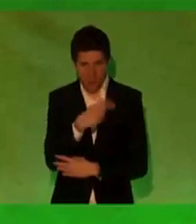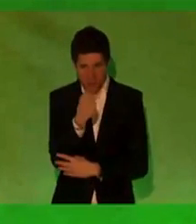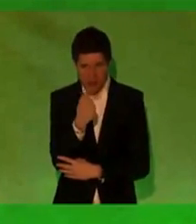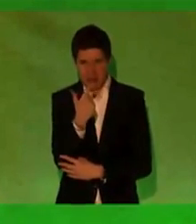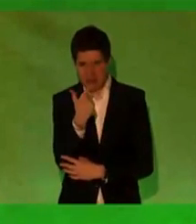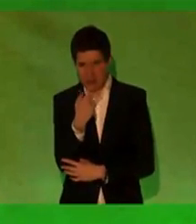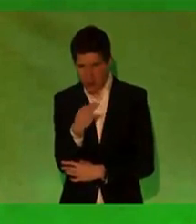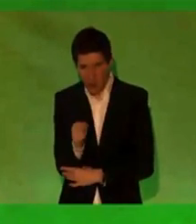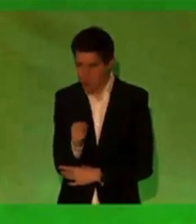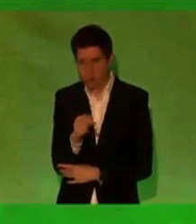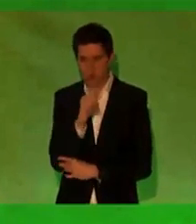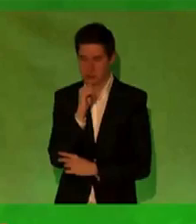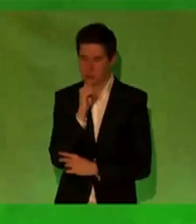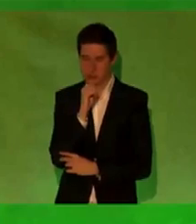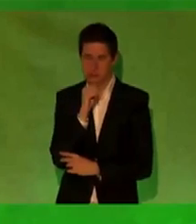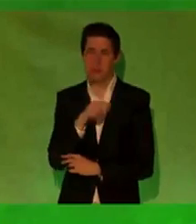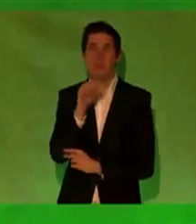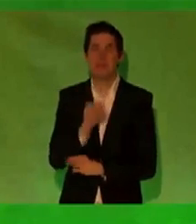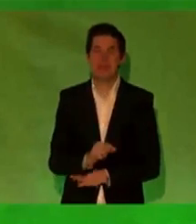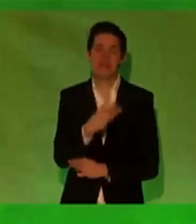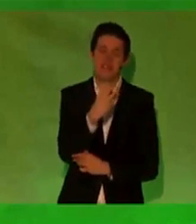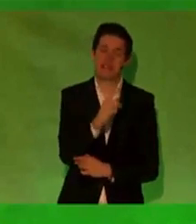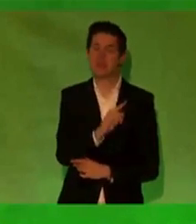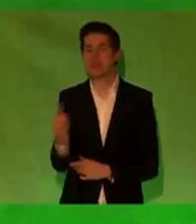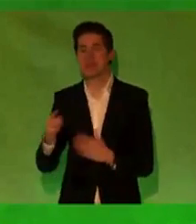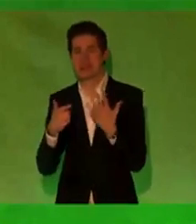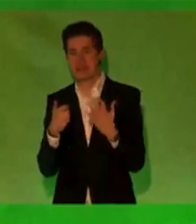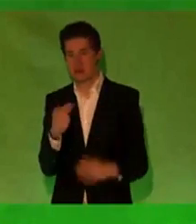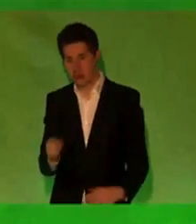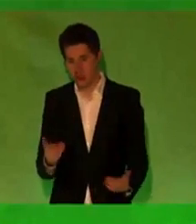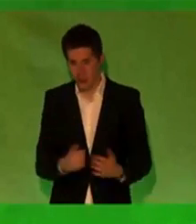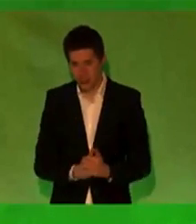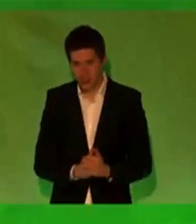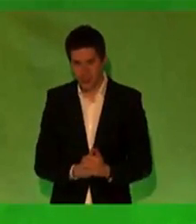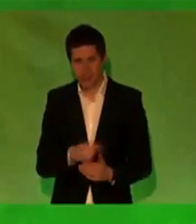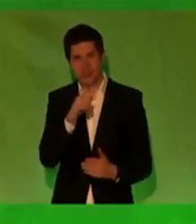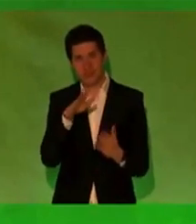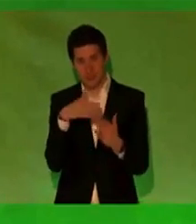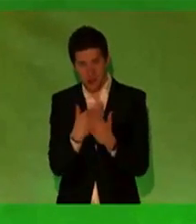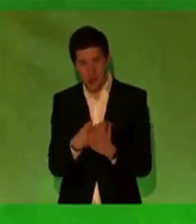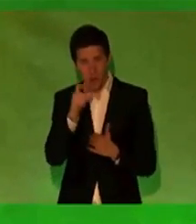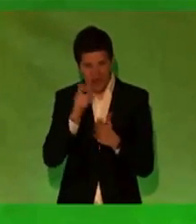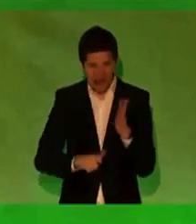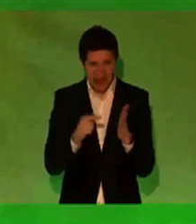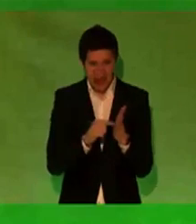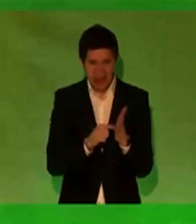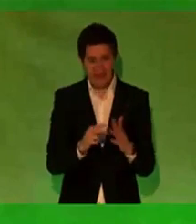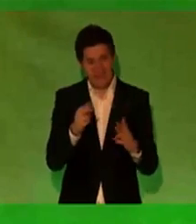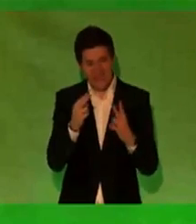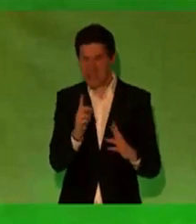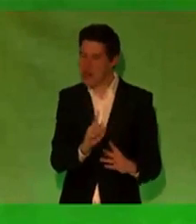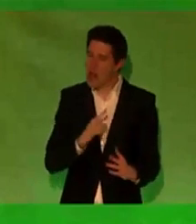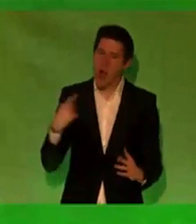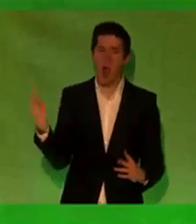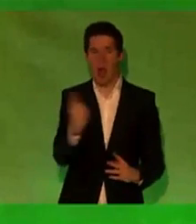kosten, sondern mindestens 40 bis 60 Euro. Ein solches Ticket kann auch nur funktionieren, wenn alle auch die